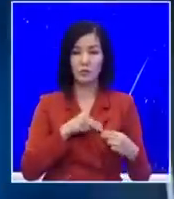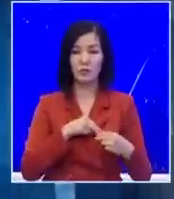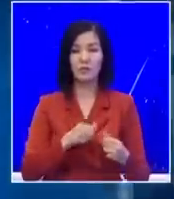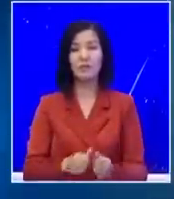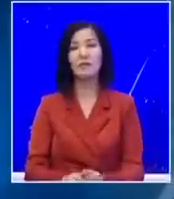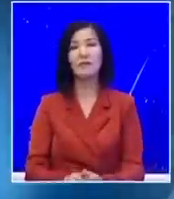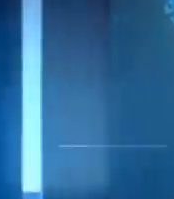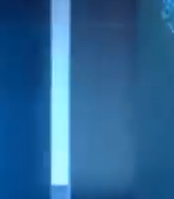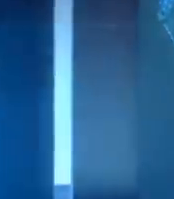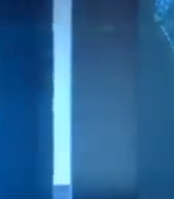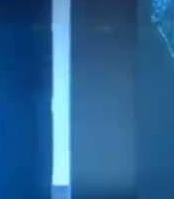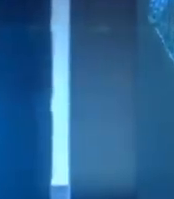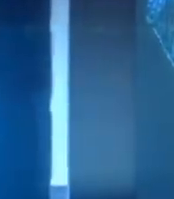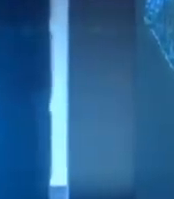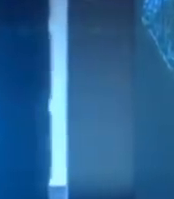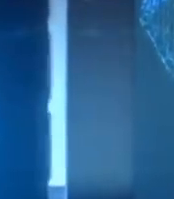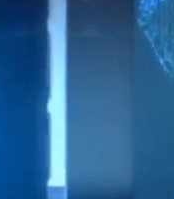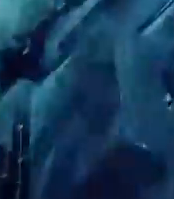Құттықбай, Жетісу арнасы.